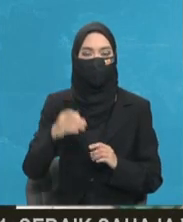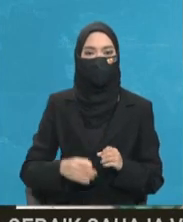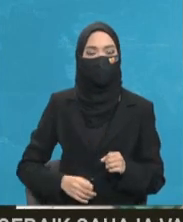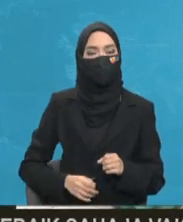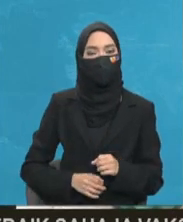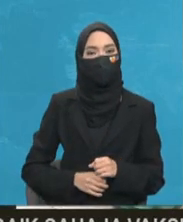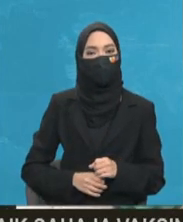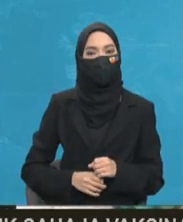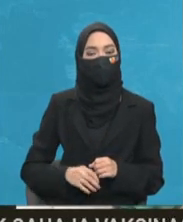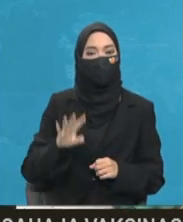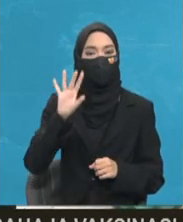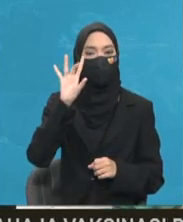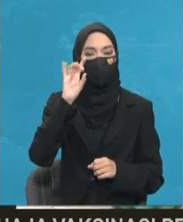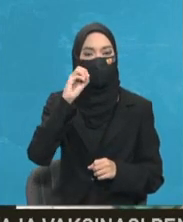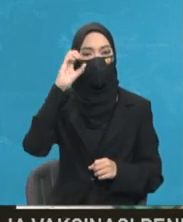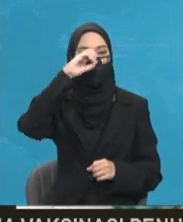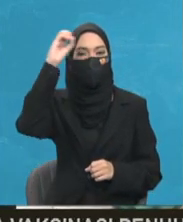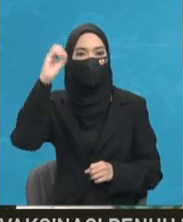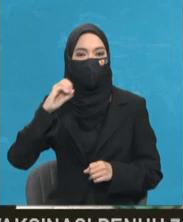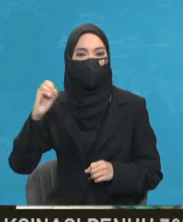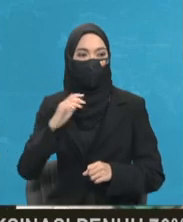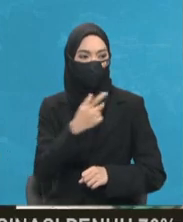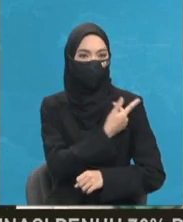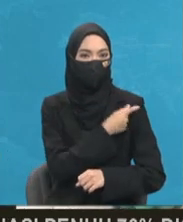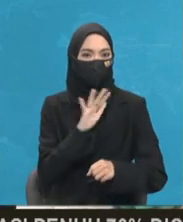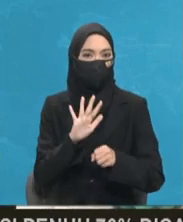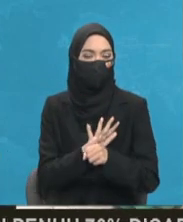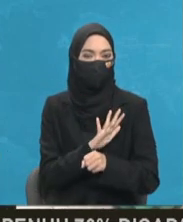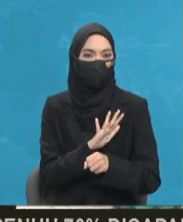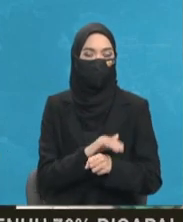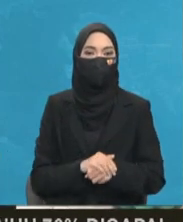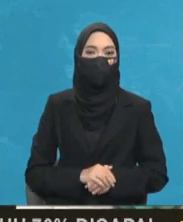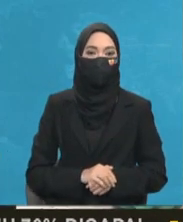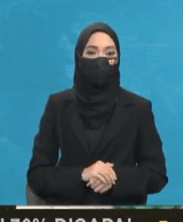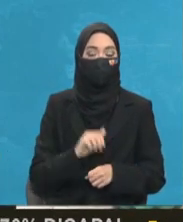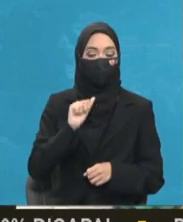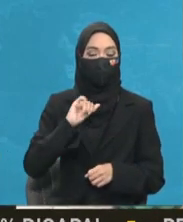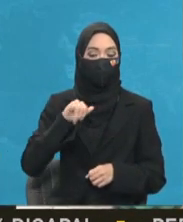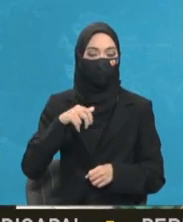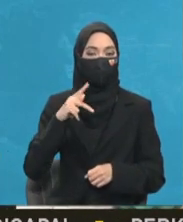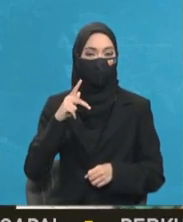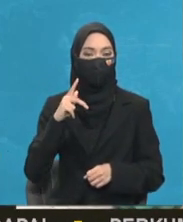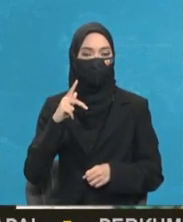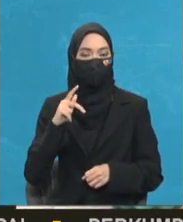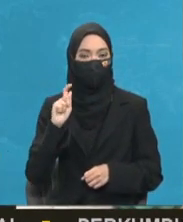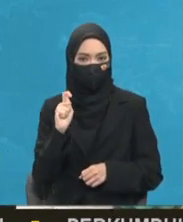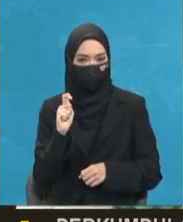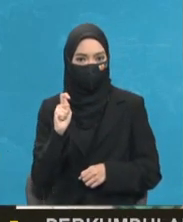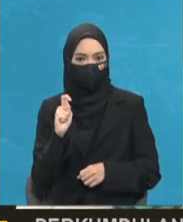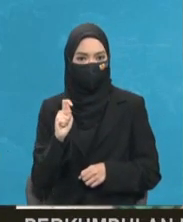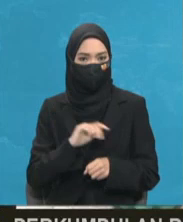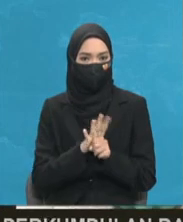nightin mencapai 80 ratus jawatankuasa Pandu sedang meneliti cadangan untuk